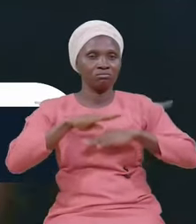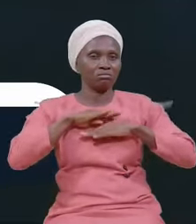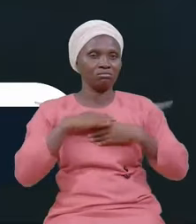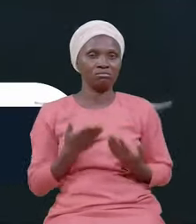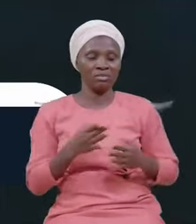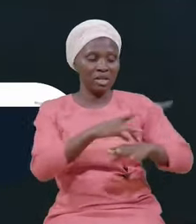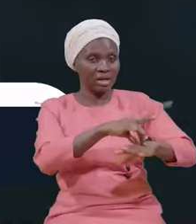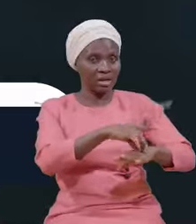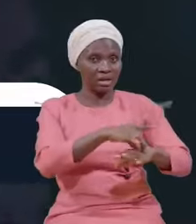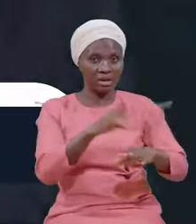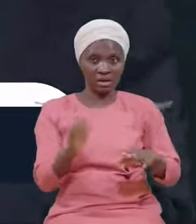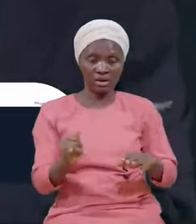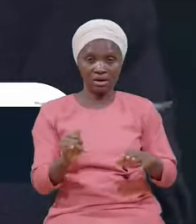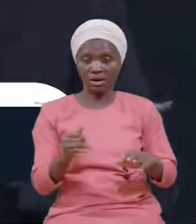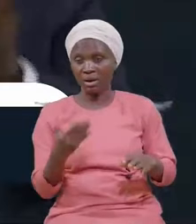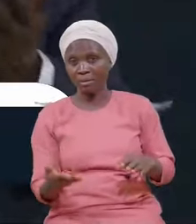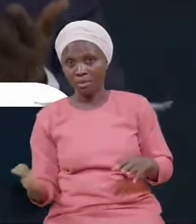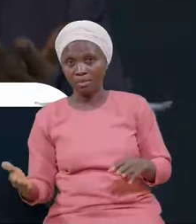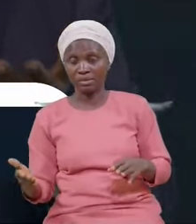Les propriétés terrestres